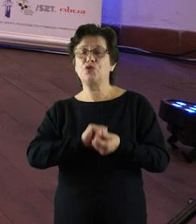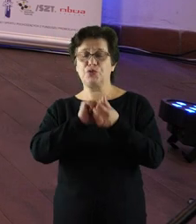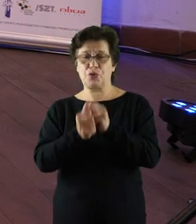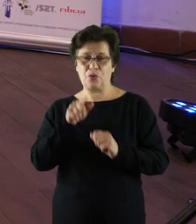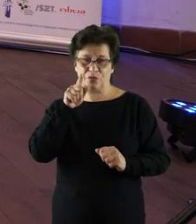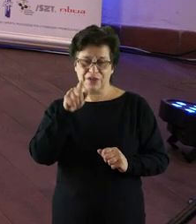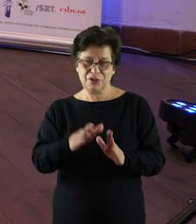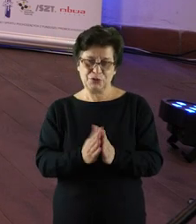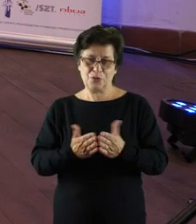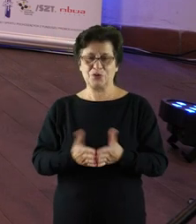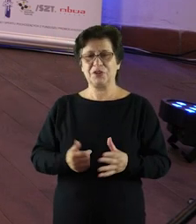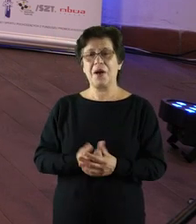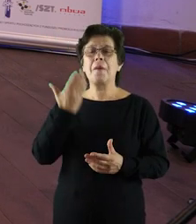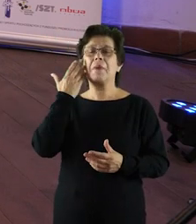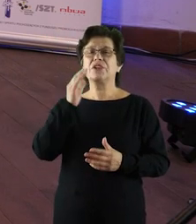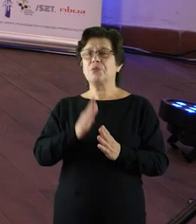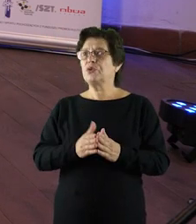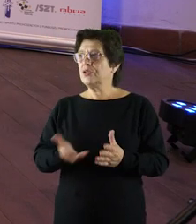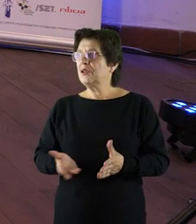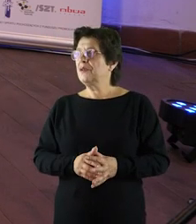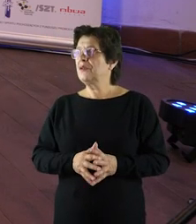bohaterów. Bardzo proszę.